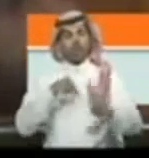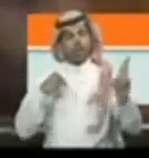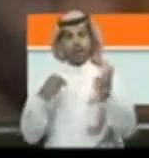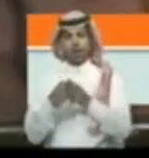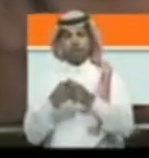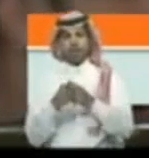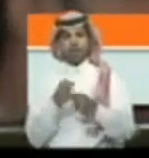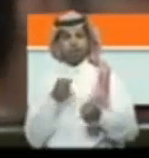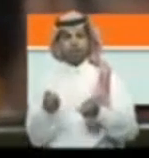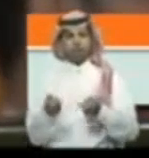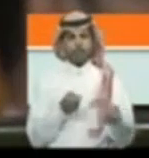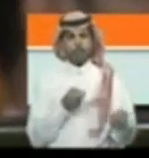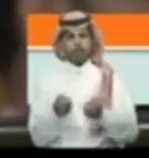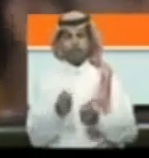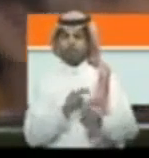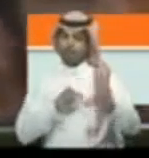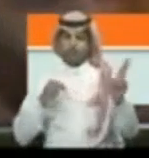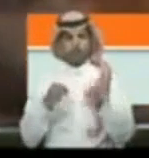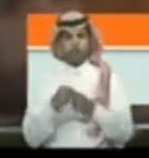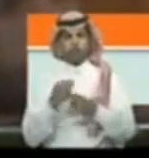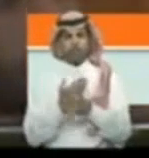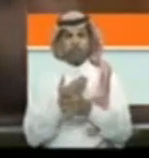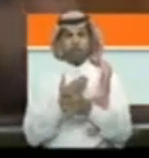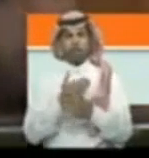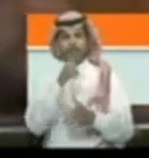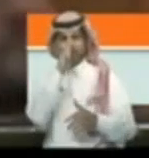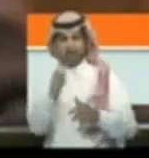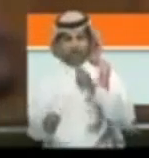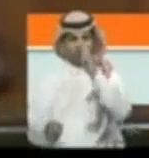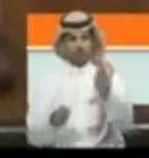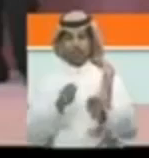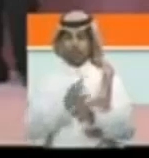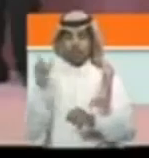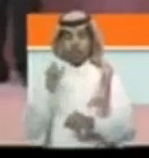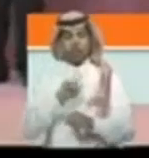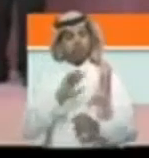لأي مؤامرة تهدف إلى إقران الإرهاب والتطرف والعنف بالإسلام.